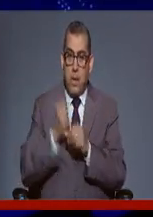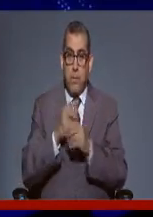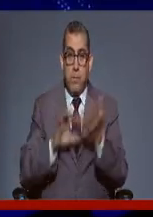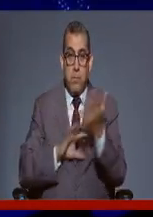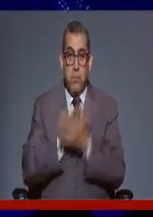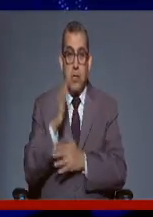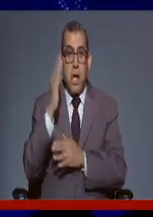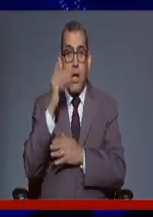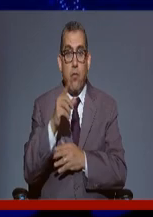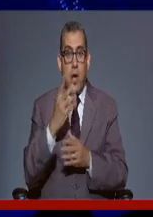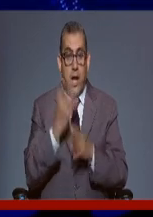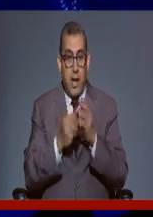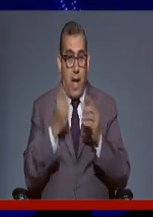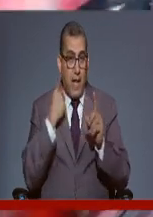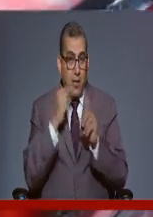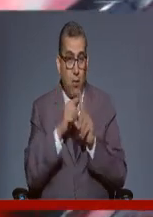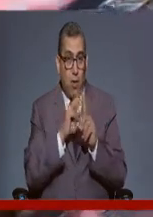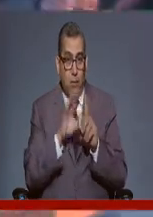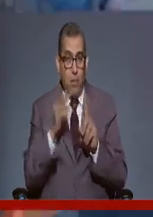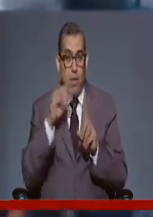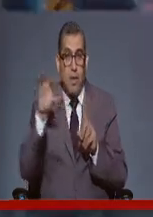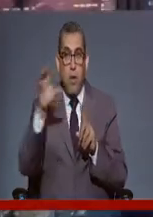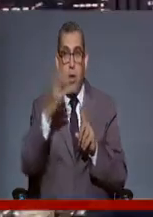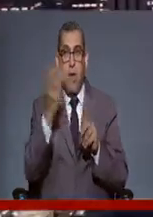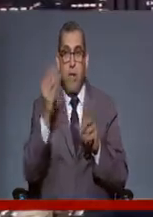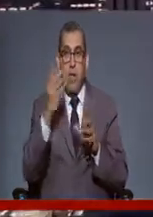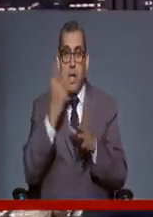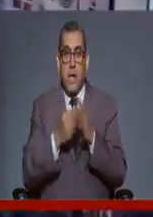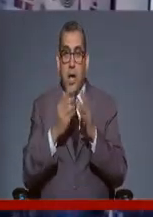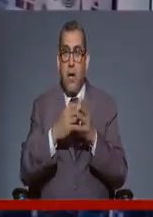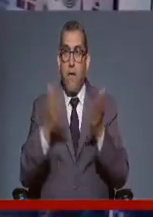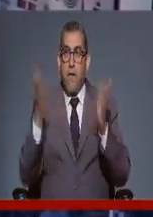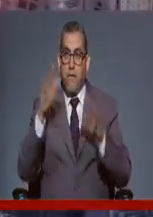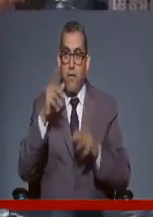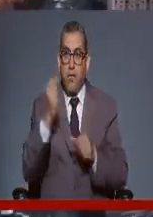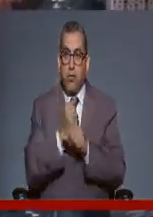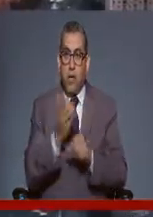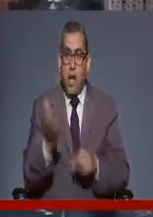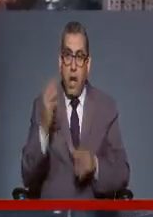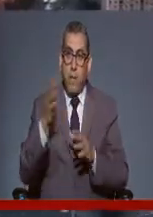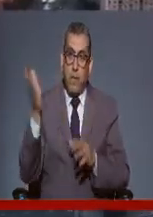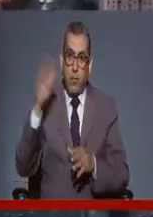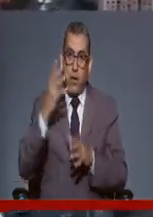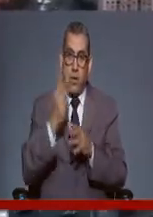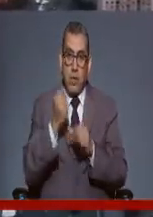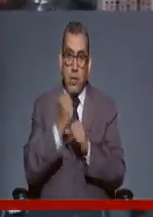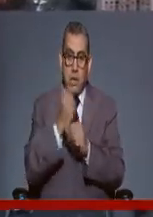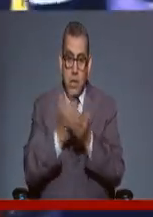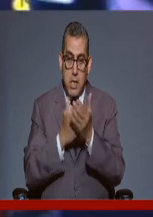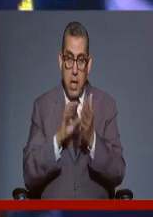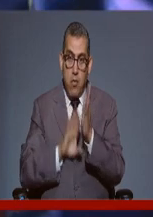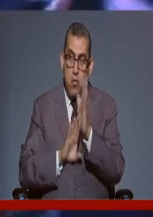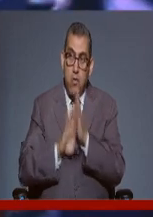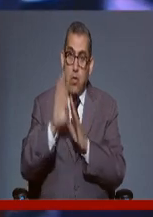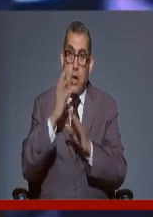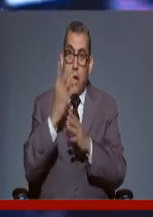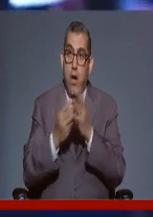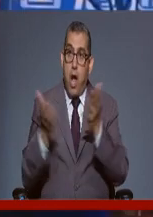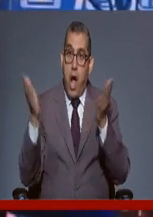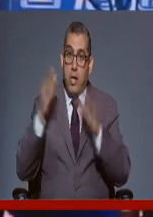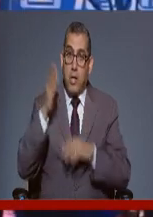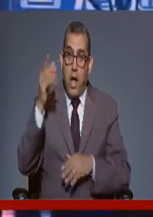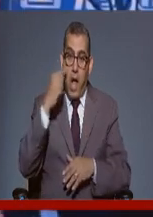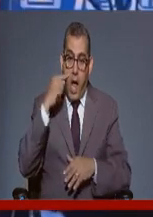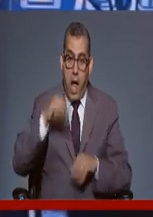الرئيسيه مش في العدد لان دول كتير عدد سكانها بيوصل لاضعافنا لكن فيها نمو اقتصادي كبير وجوده الحياه فيها